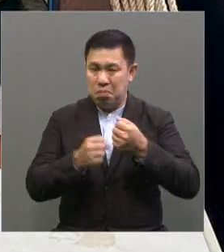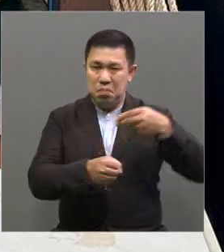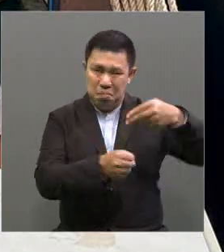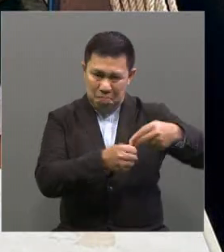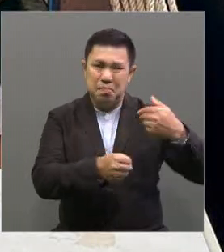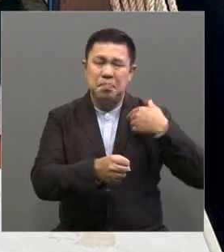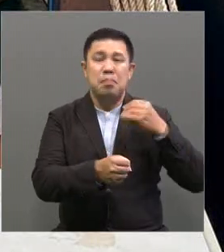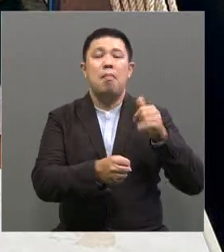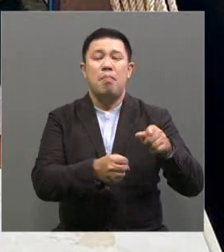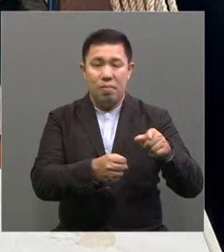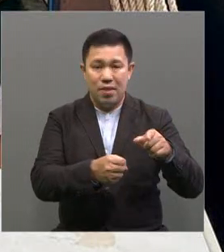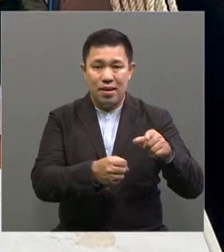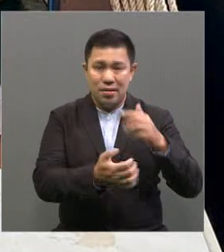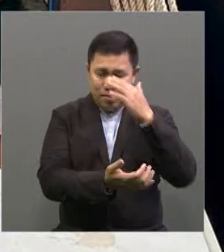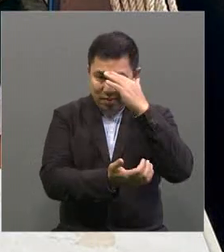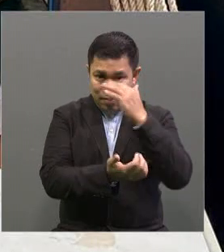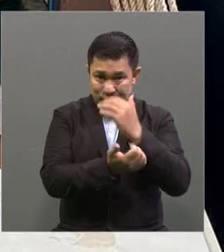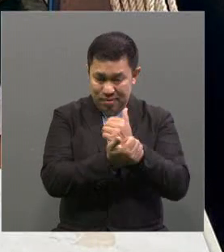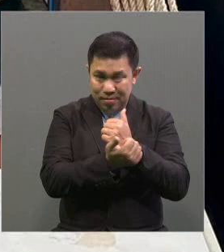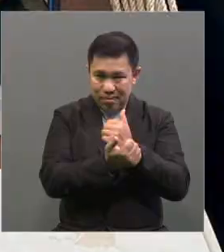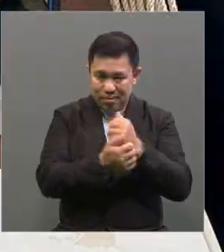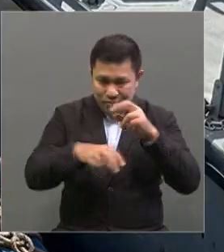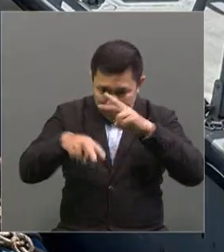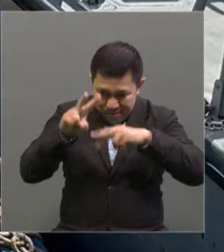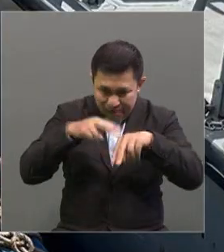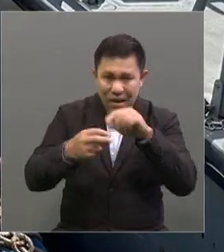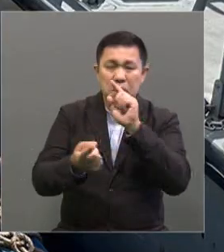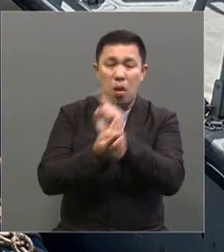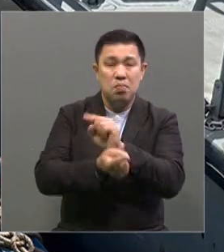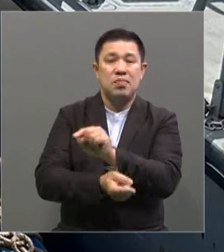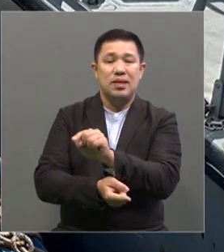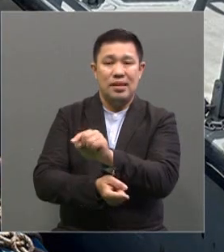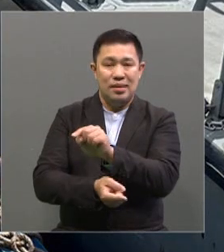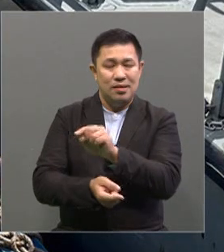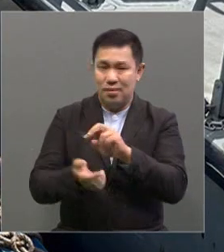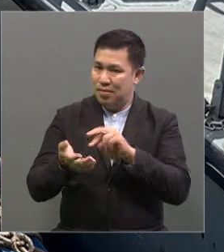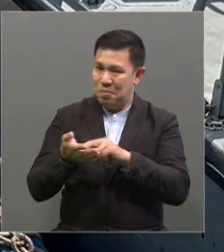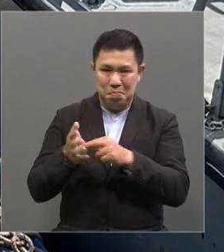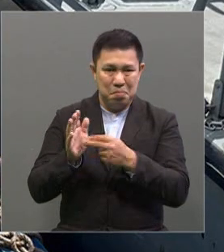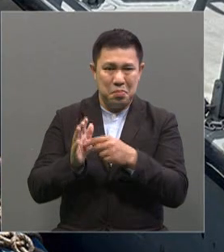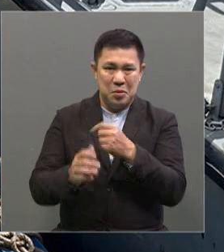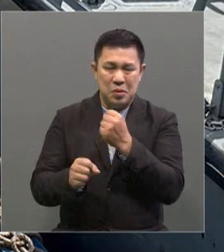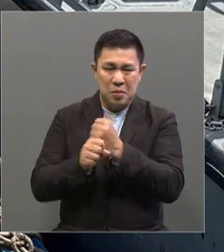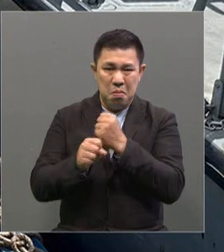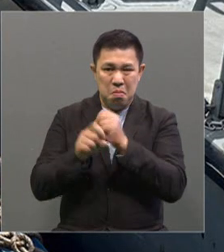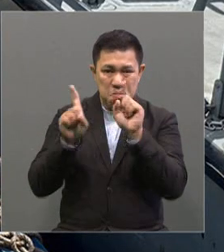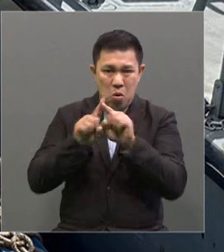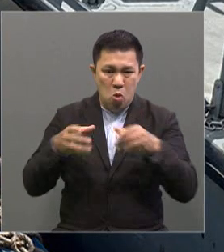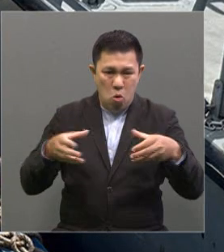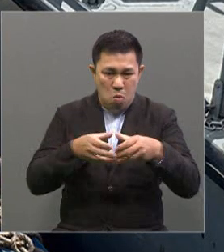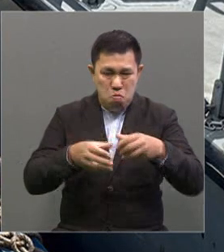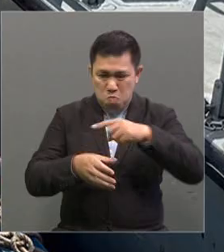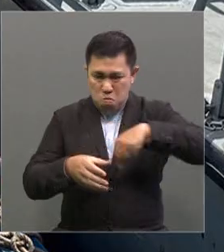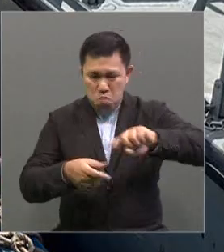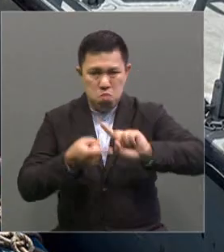ตอนนี้เขาก็เลยมีการจัดกำลังเจ้าหน้าที่ออกตรวจสอบจนเจอว่าเฮ้ยนี่ไม่ใช่เล็กๆแต่ว่าทำกันลักษณะเป็นเครือข่ายใหญ่เ